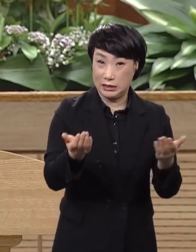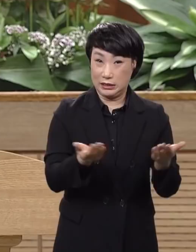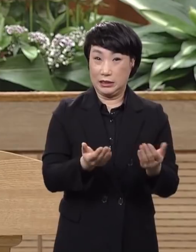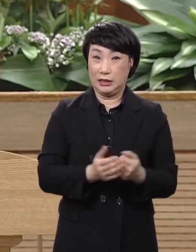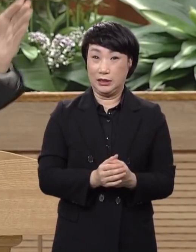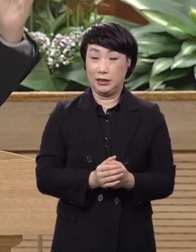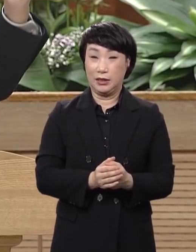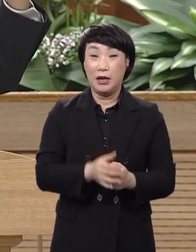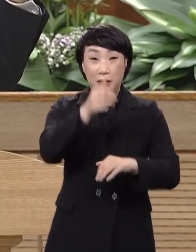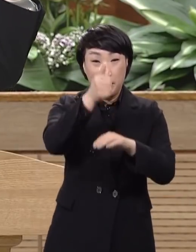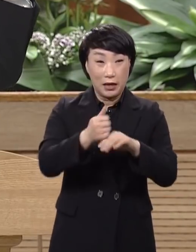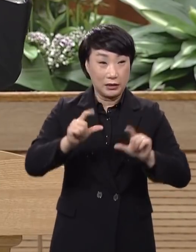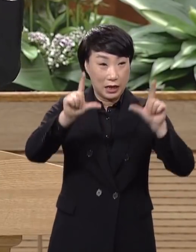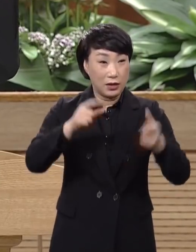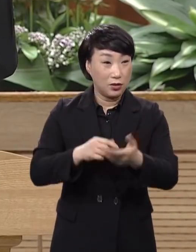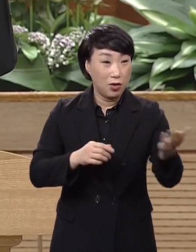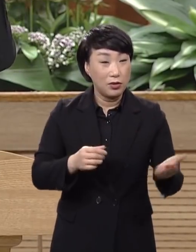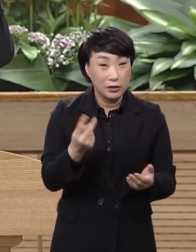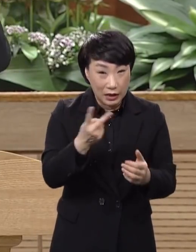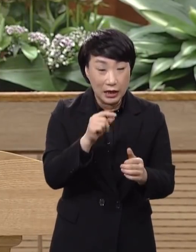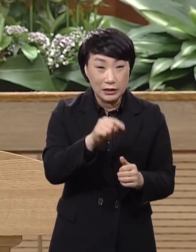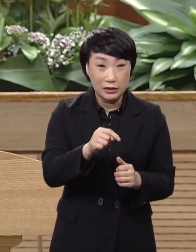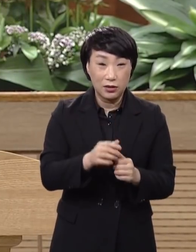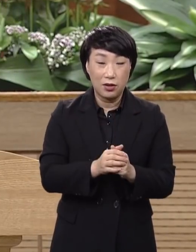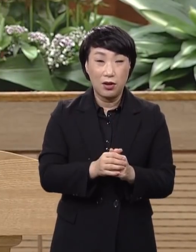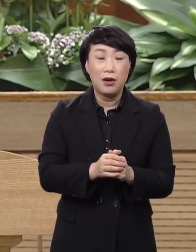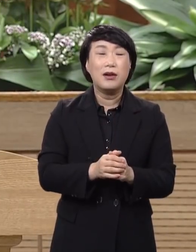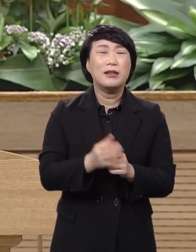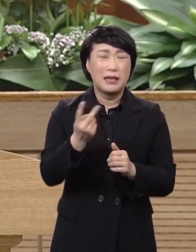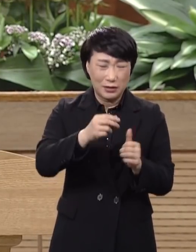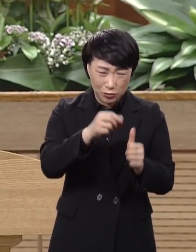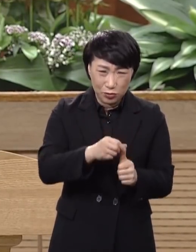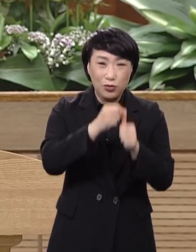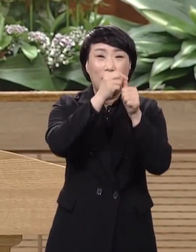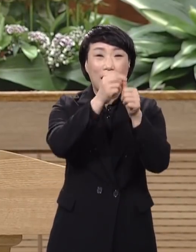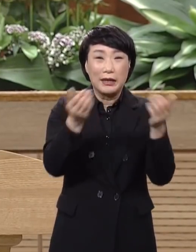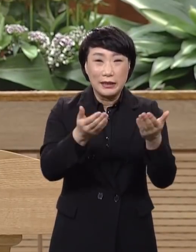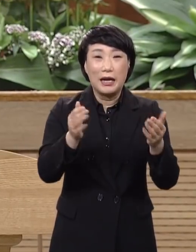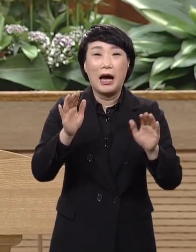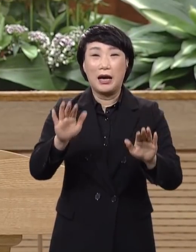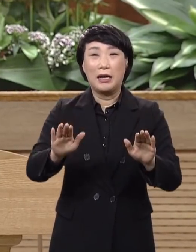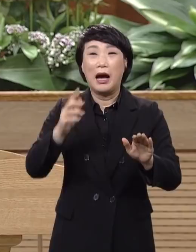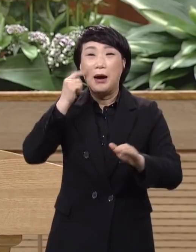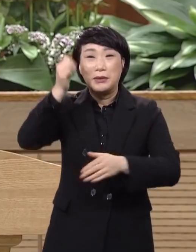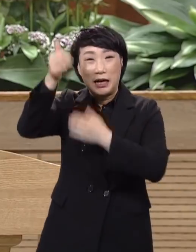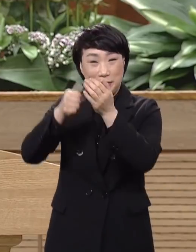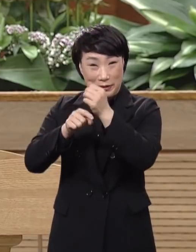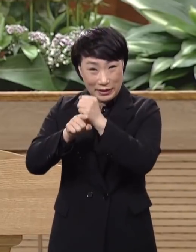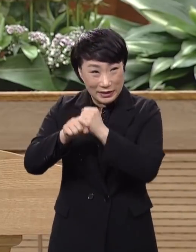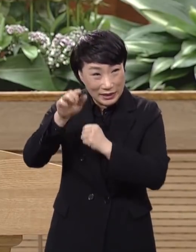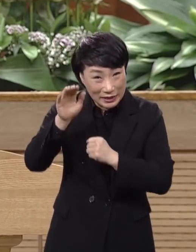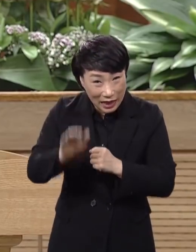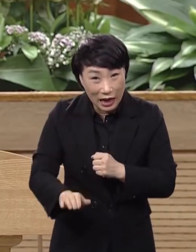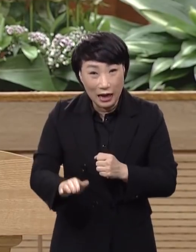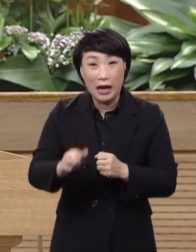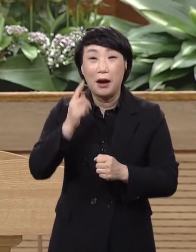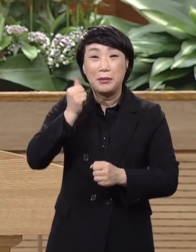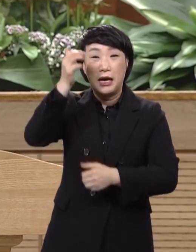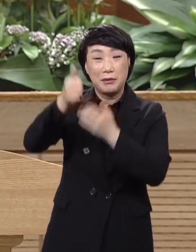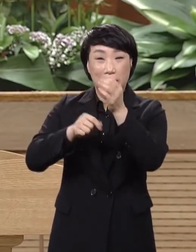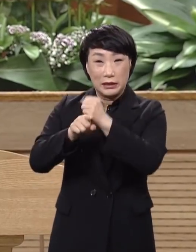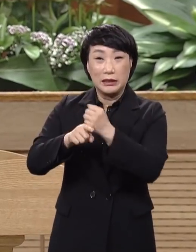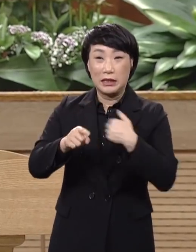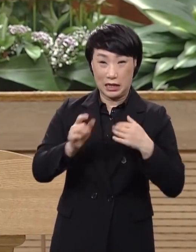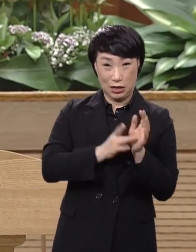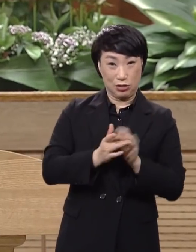것이니 마지막 날에 다시 이를 다시 살리는 것이 아버지의 뜻이야. 아버지 뜻이